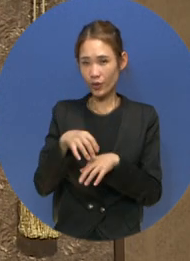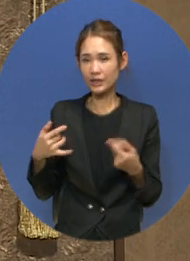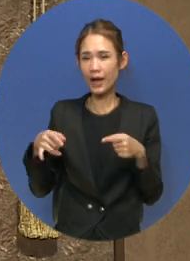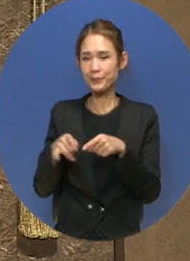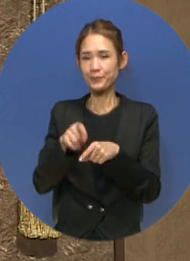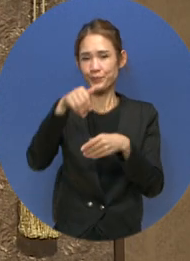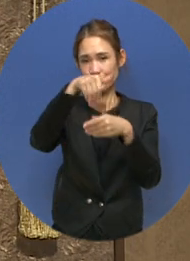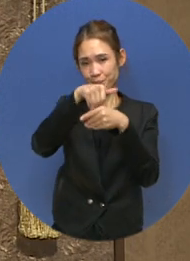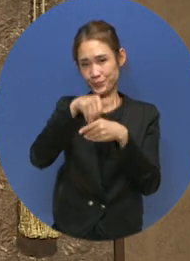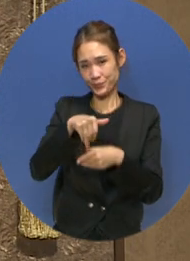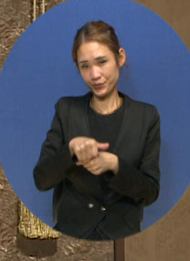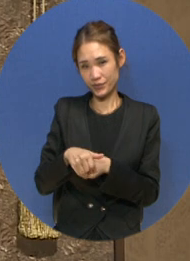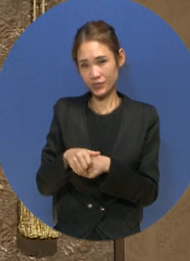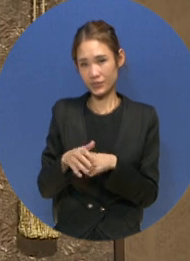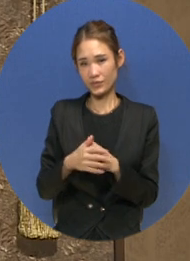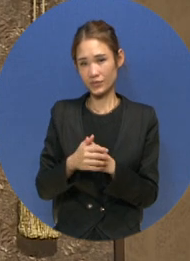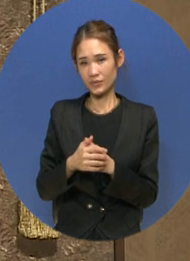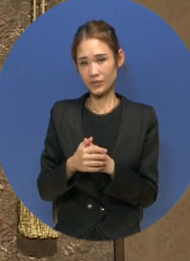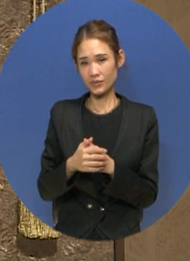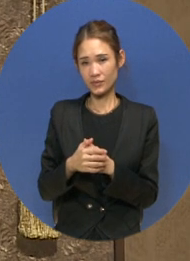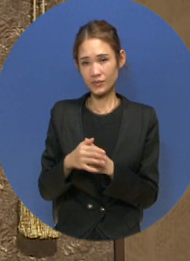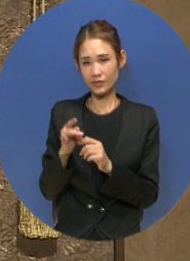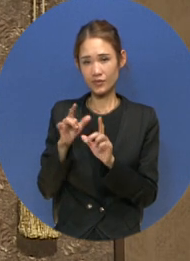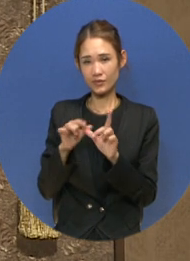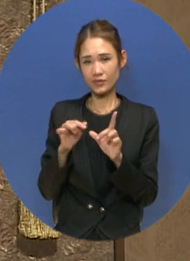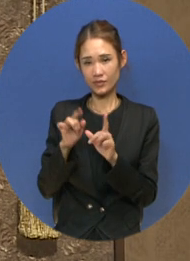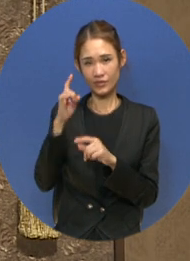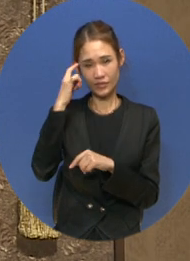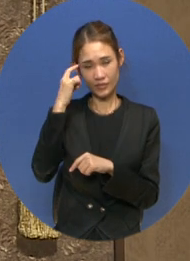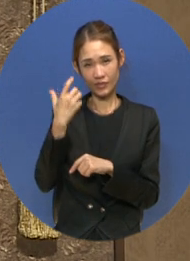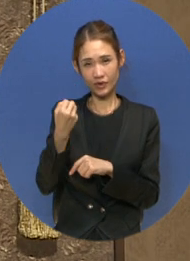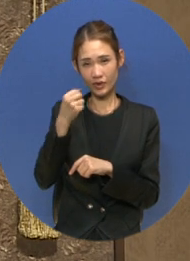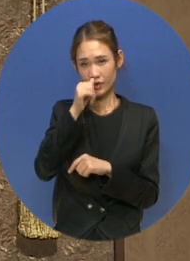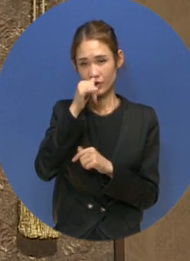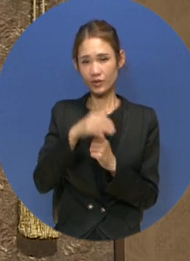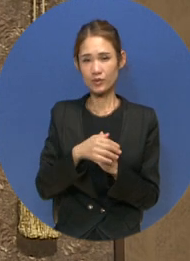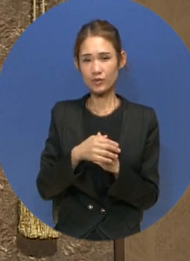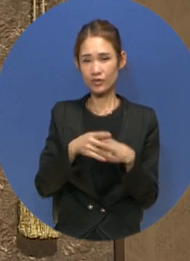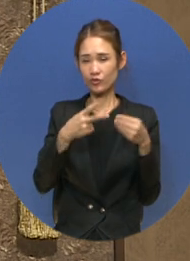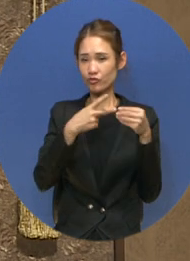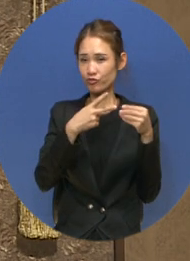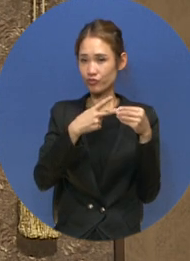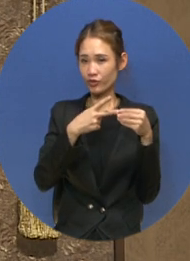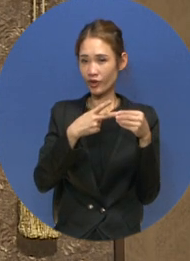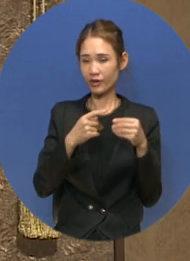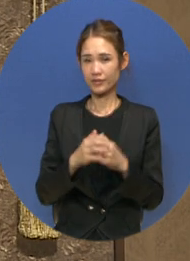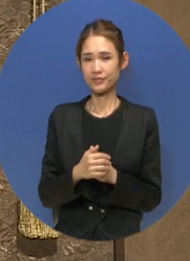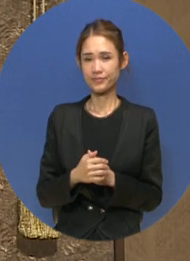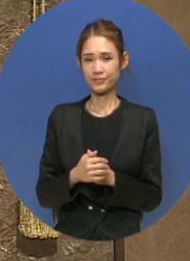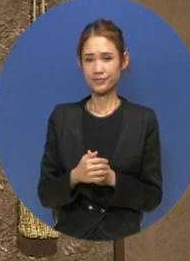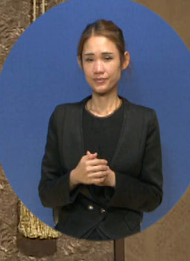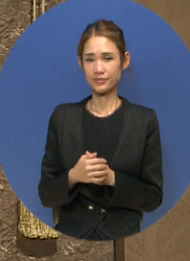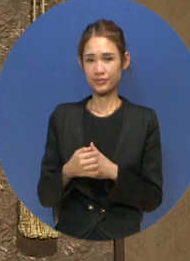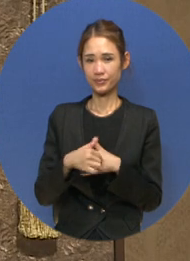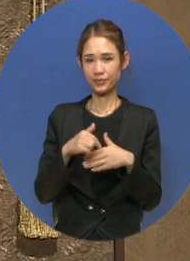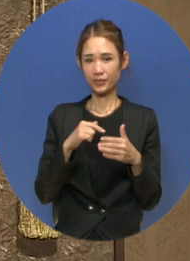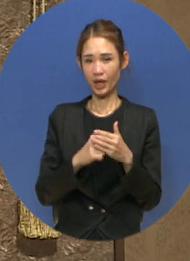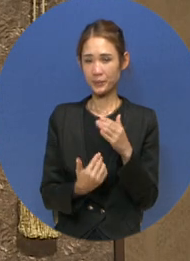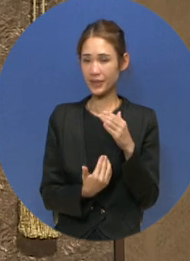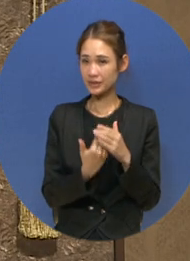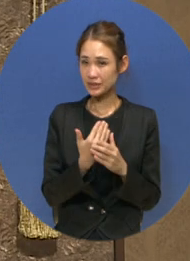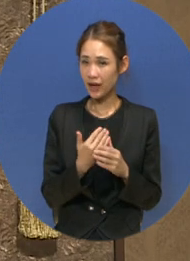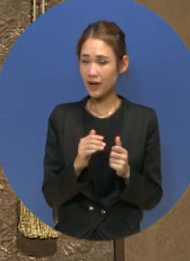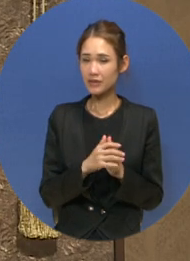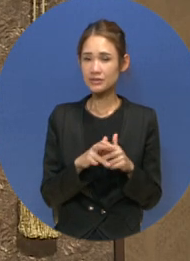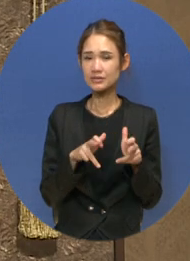심는 퍼포먼스를 해서 그런 부분을 하는 것이 하나였고요. 두 번째가 이제 그 마음의 싹이라 그래갖고 이제